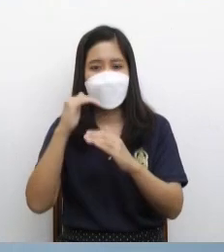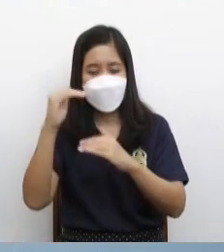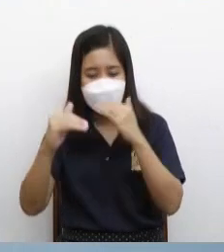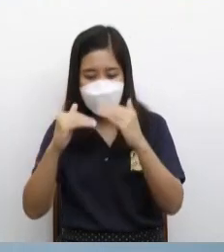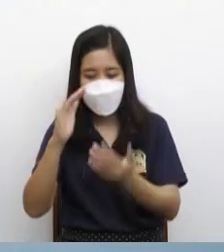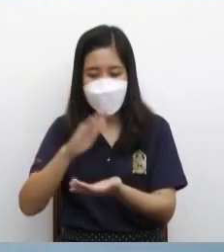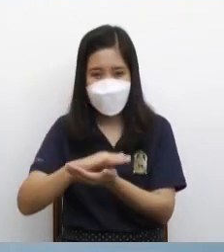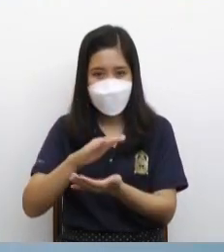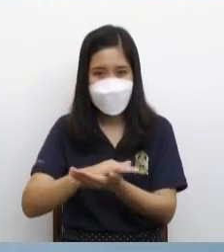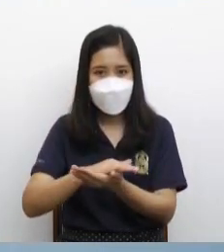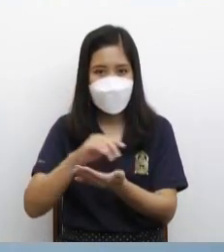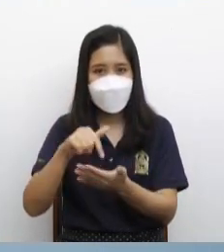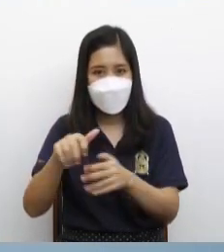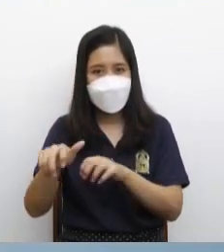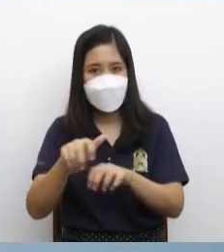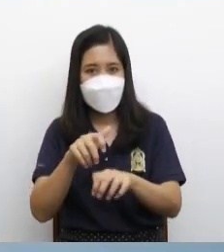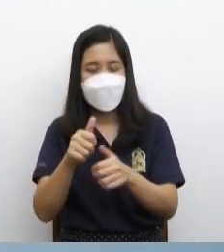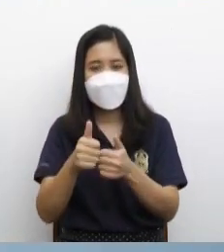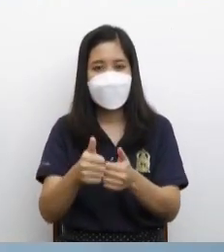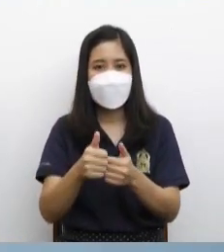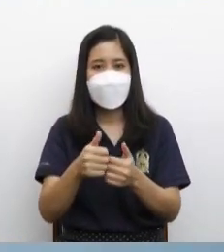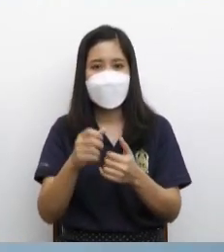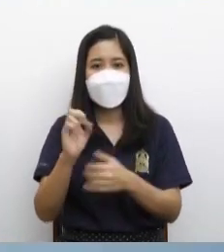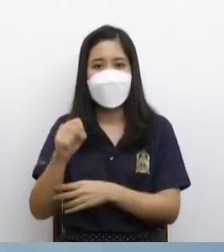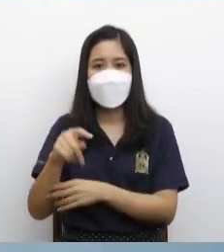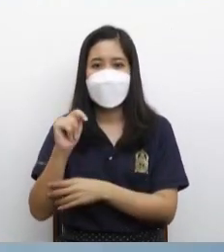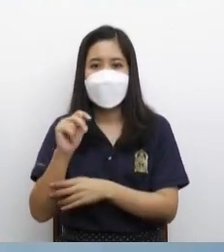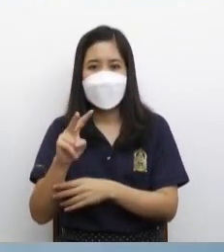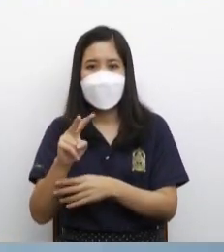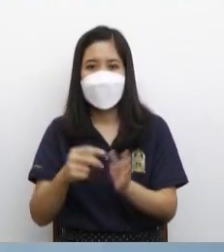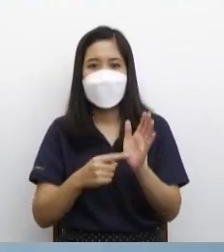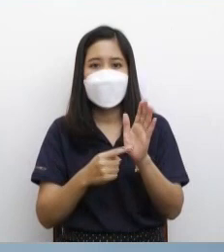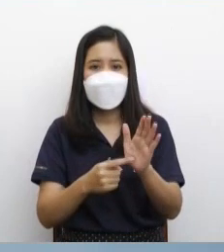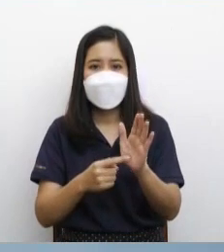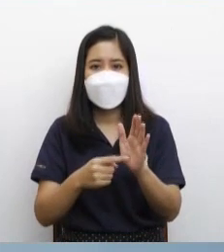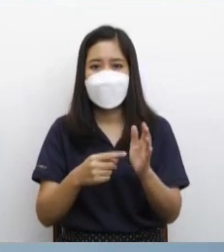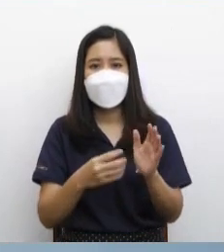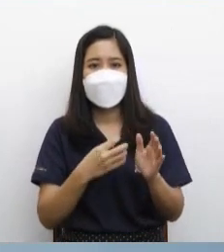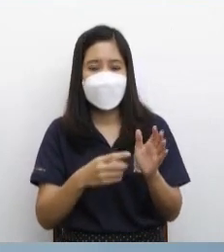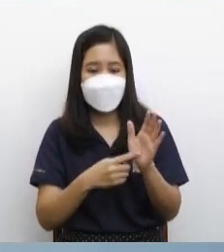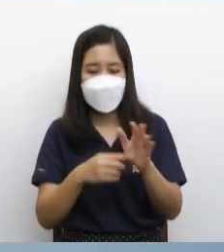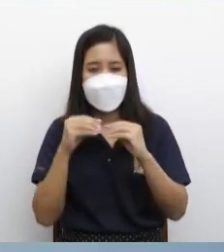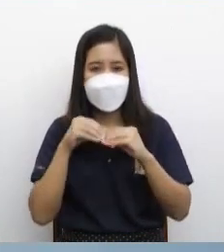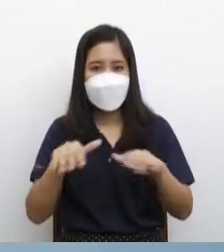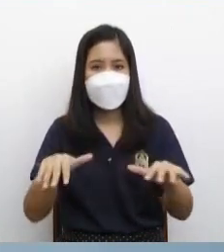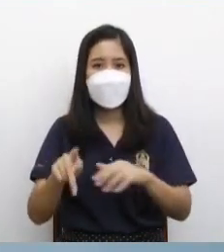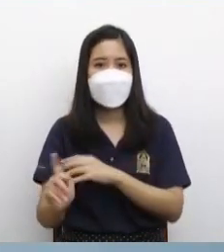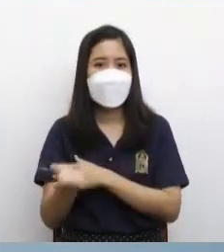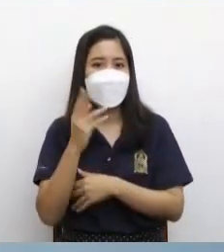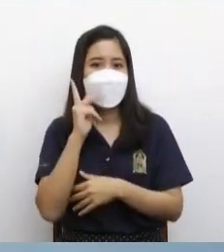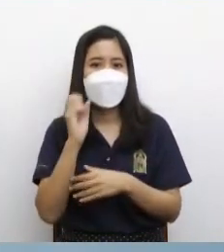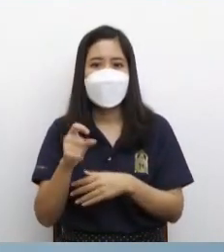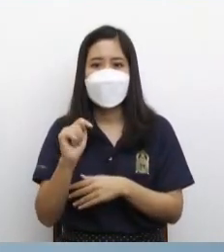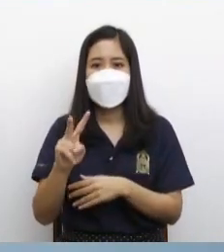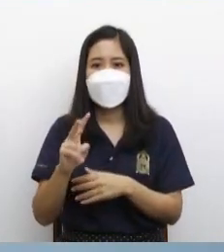ๆอย่างนี้แล้วอยากจะให้สัมพันธ์ศ.ได้มีโอกาสได้ไปเยี่ยมหรือนำมาเสนอในรายการพุธเช้าอ่าทางสัมพันธ์ขอก็ยินดีที่จะ